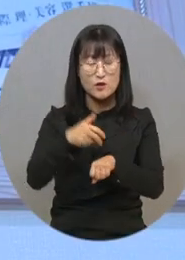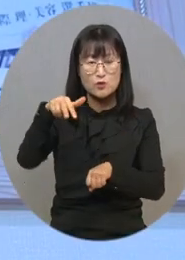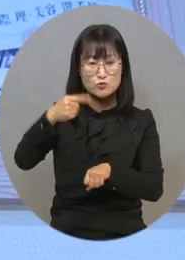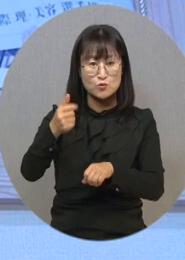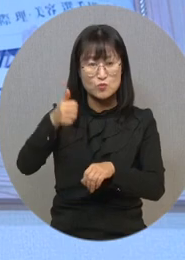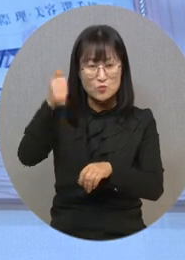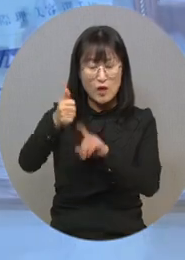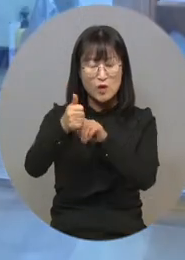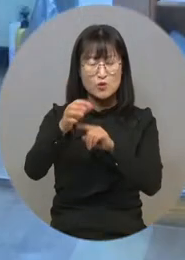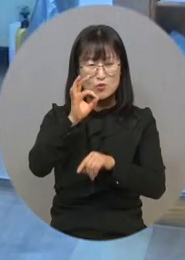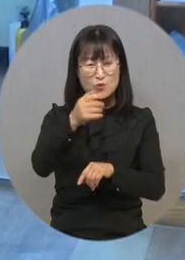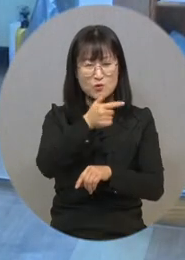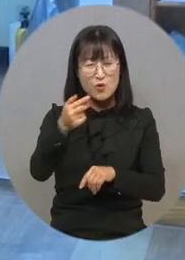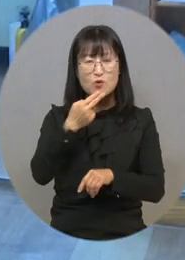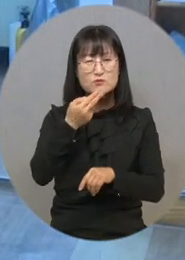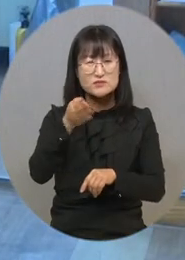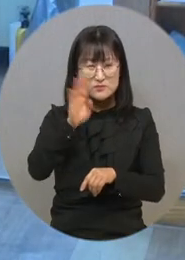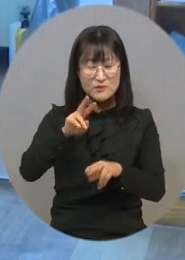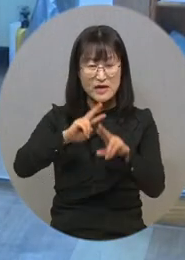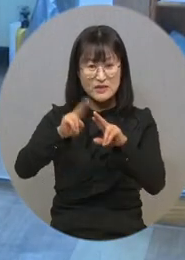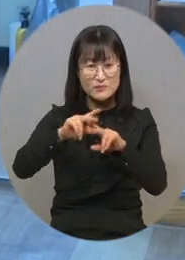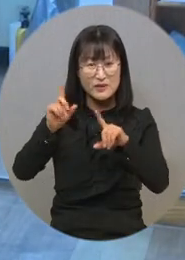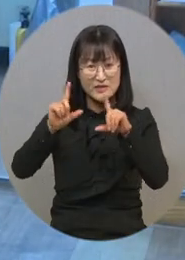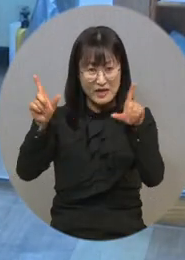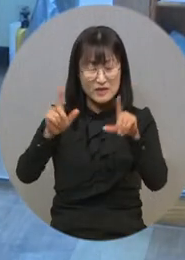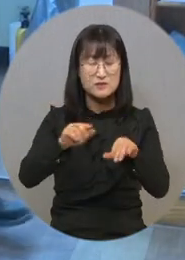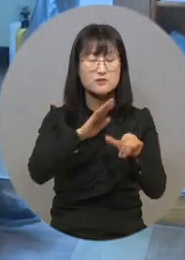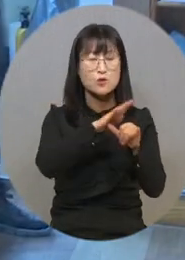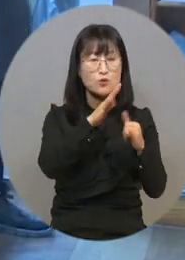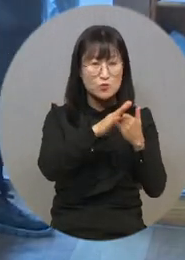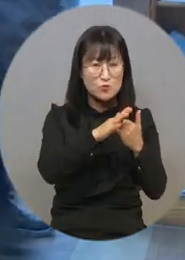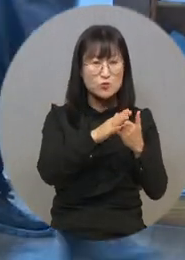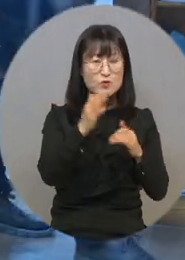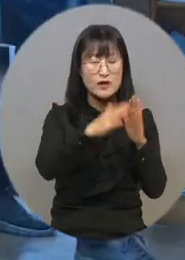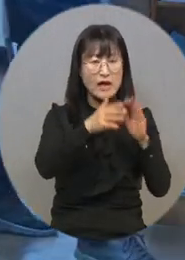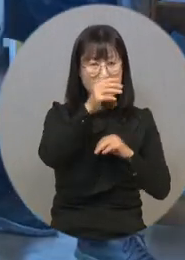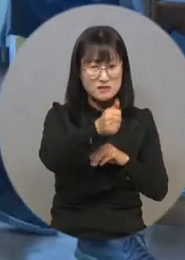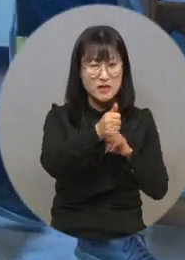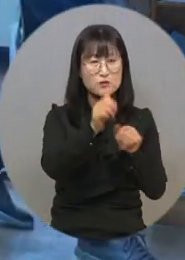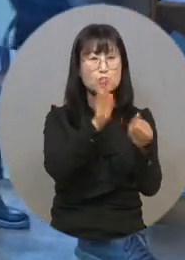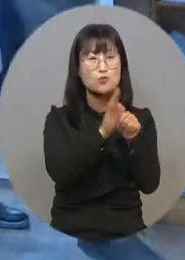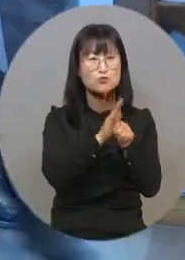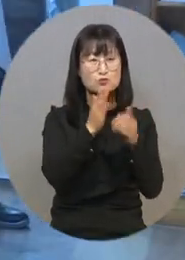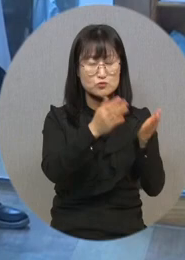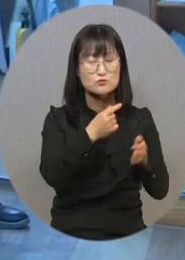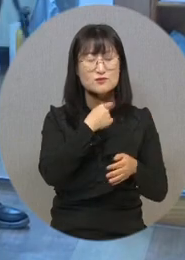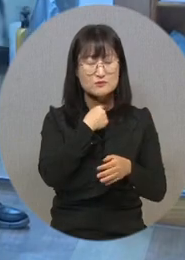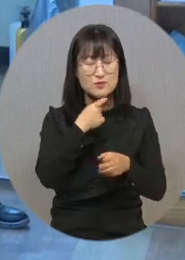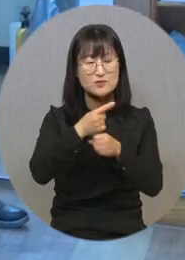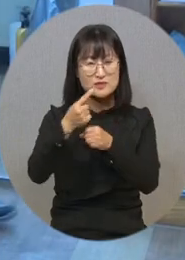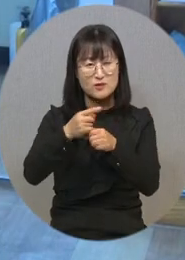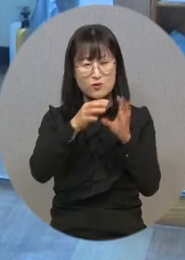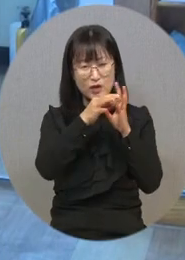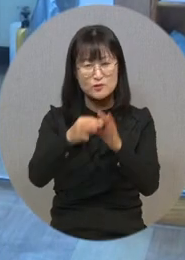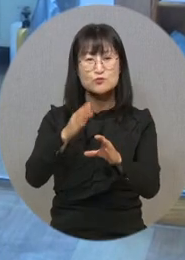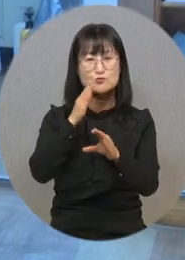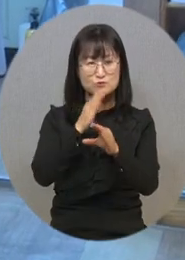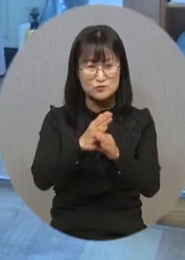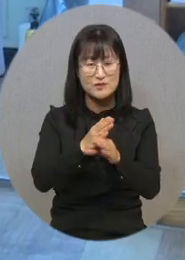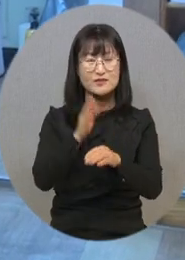금액이지만 이별 대의를 통해 소년소녀 가장에게 도움을 주고 싶어 매년 실천에 오고 있다고